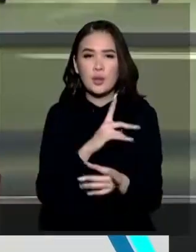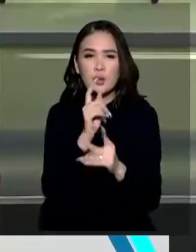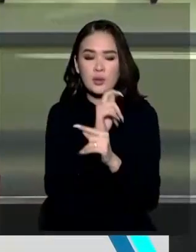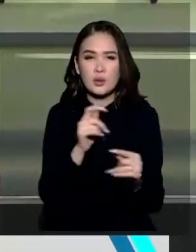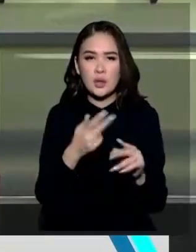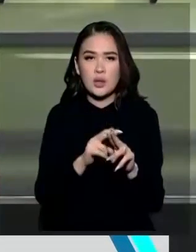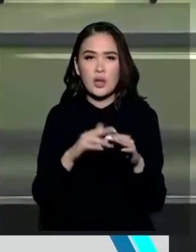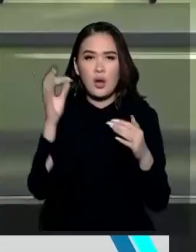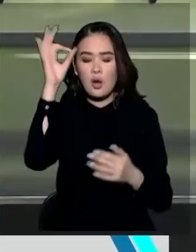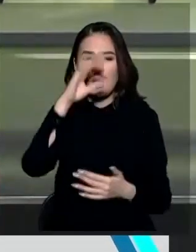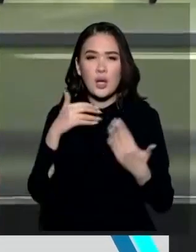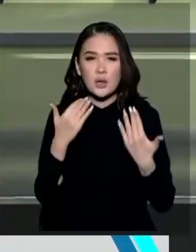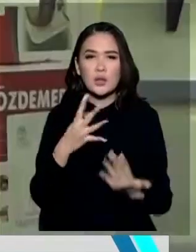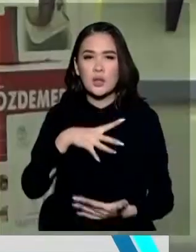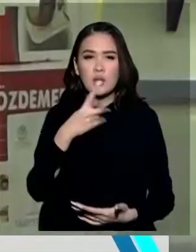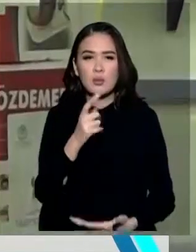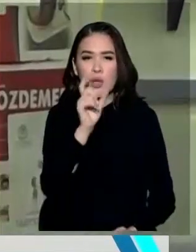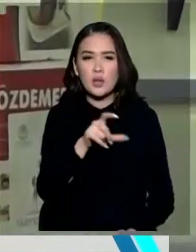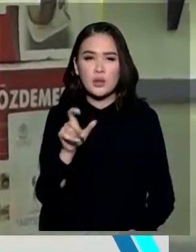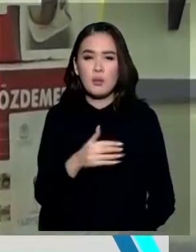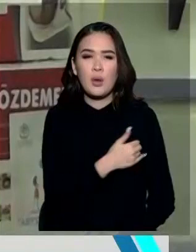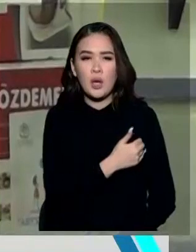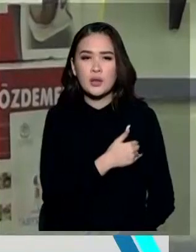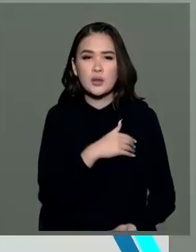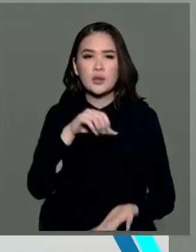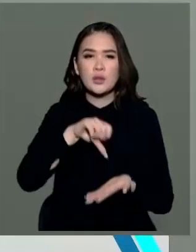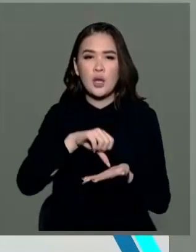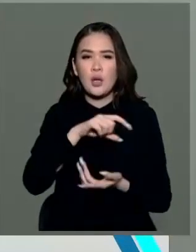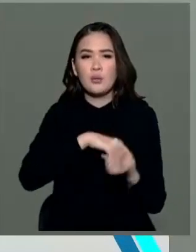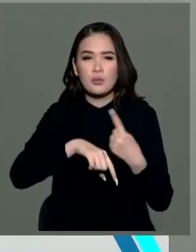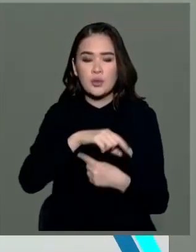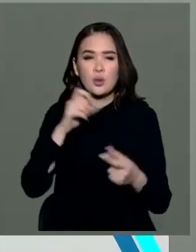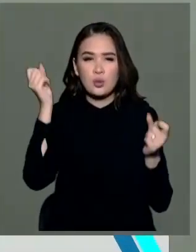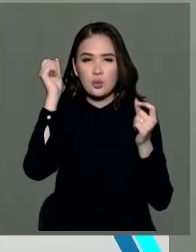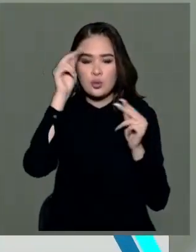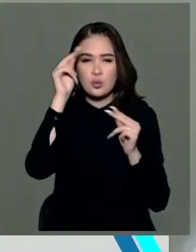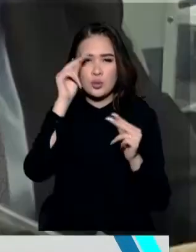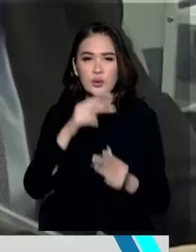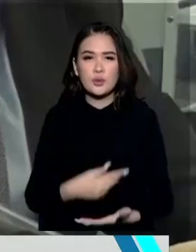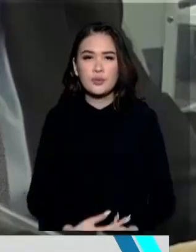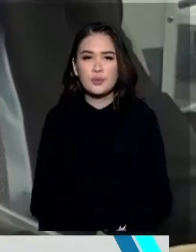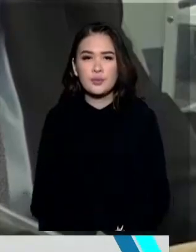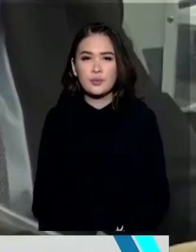Айта кетейік, қазір тағы да 41 адам ниет білдіріп, тиісті кәсіптерді меңгеріп жатыр.